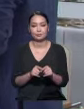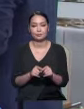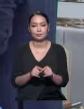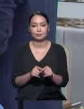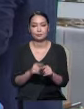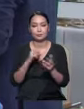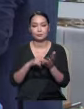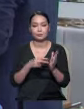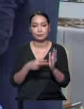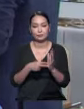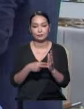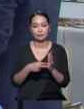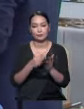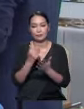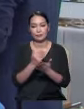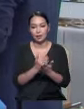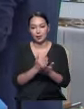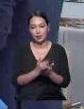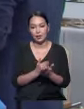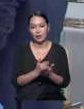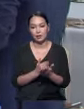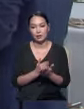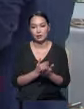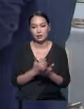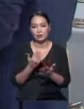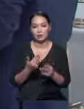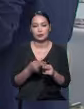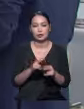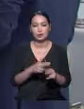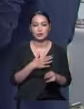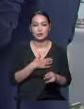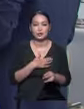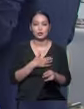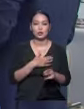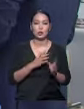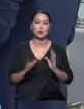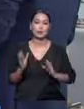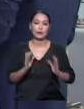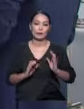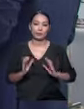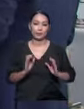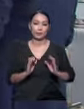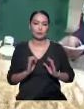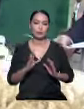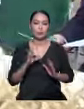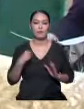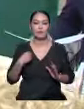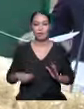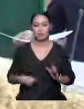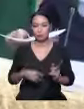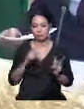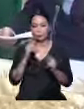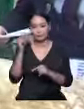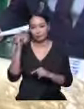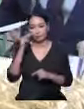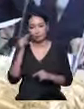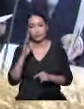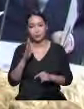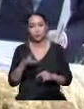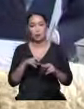разработке образовательных программ и стажировке наших студентов во Франции. В